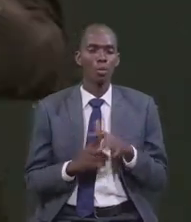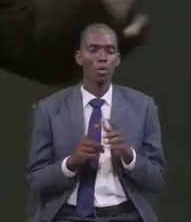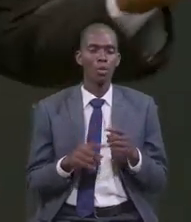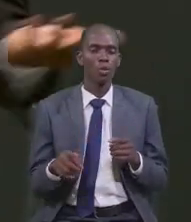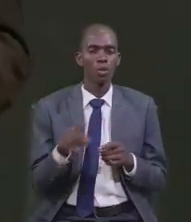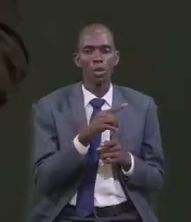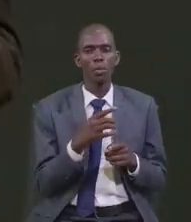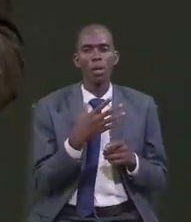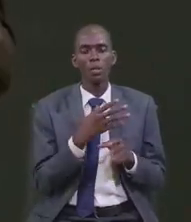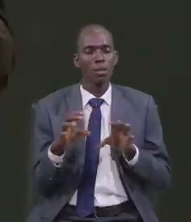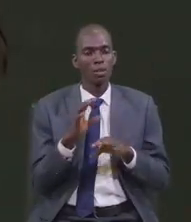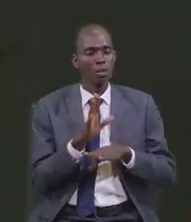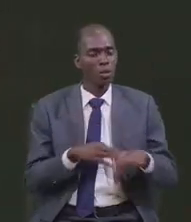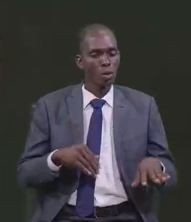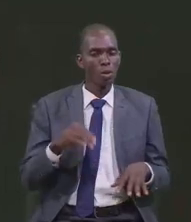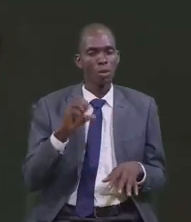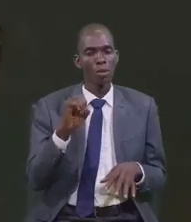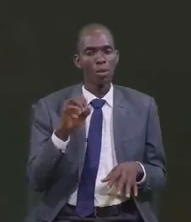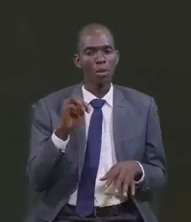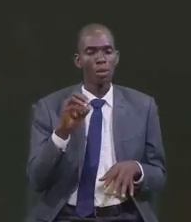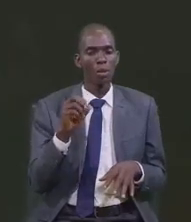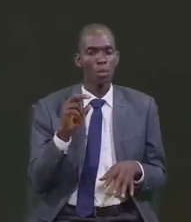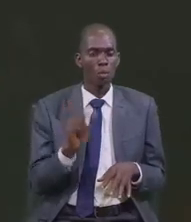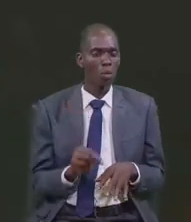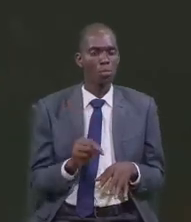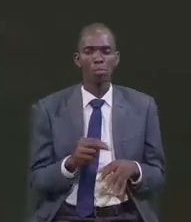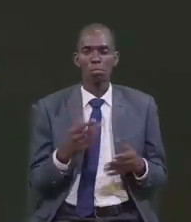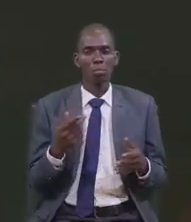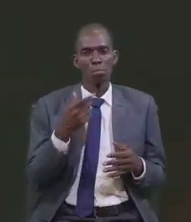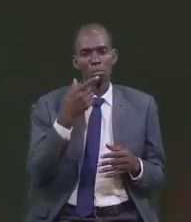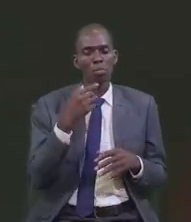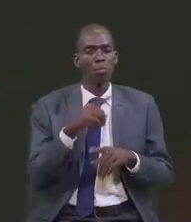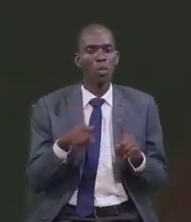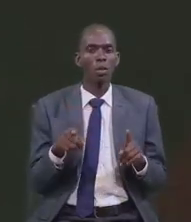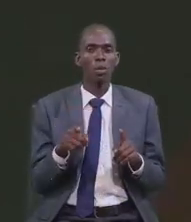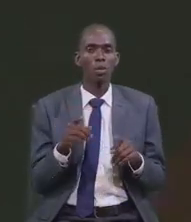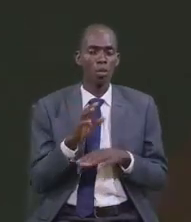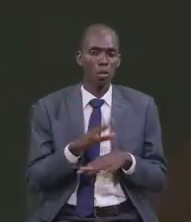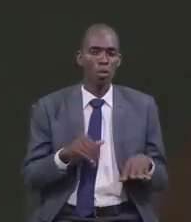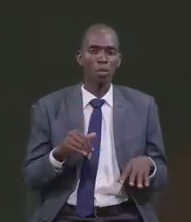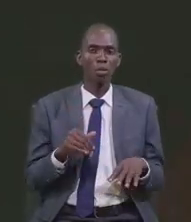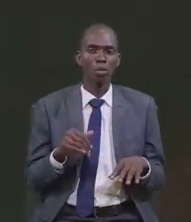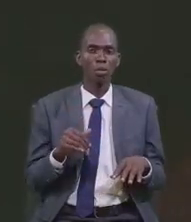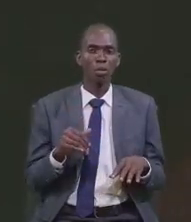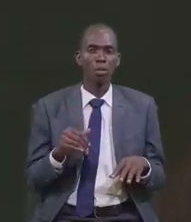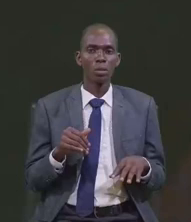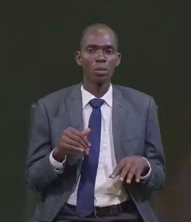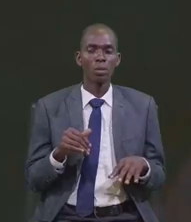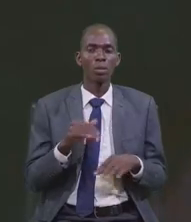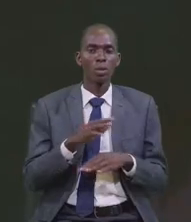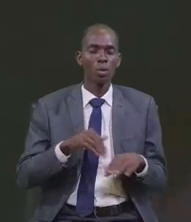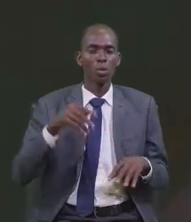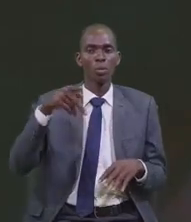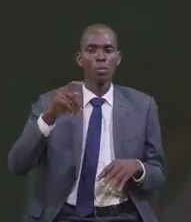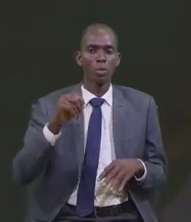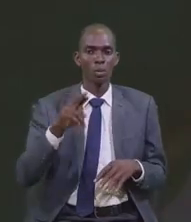le premier jour, la première semaine qu'il s'est montré à ces gens, le Seigneur a dit, Pierre, on lui a